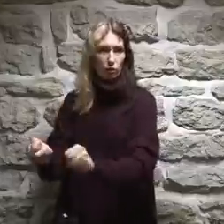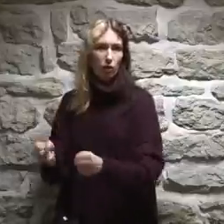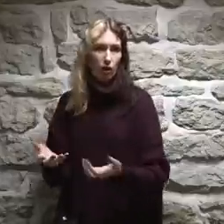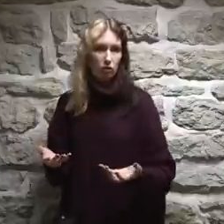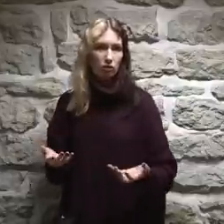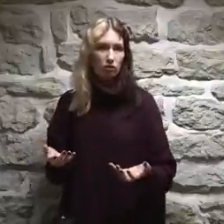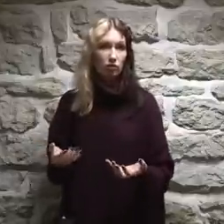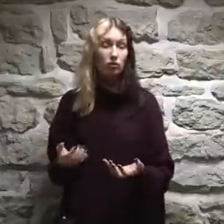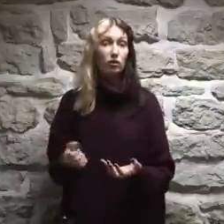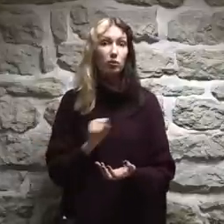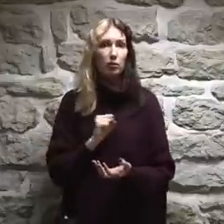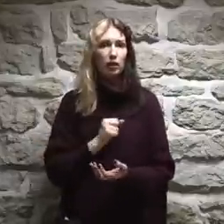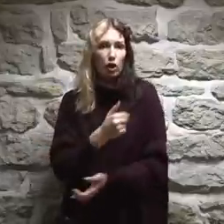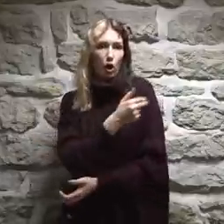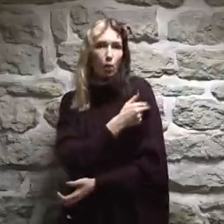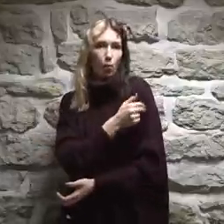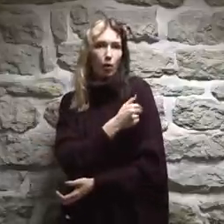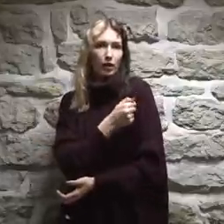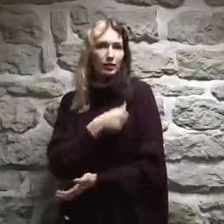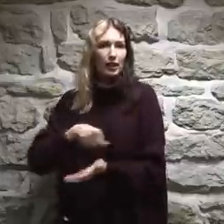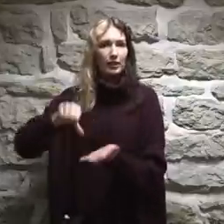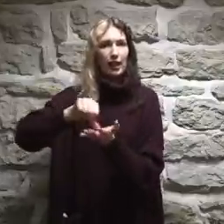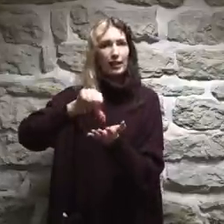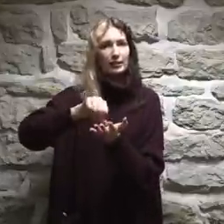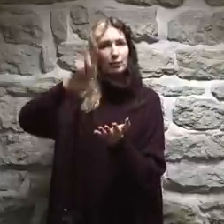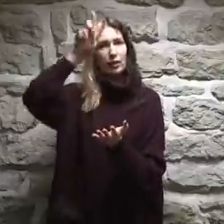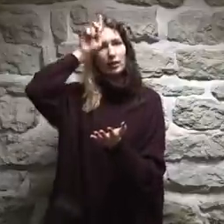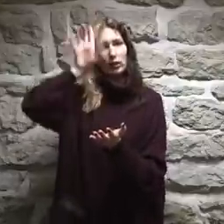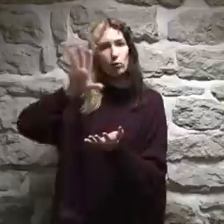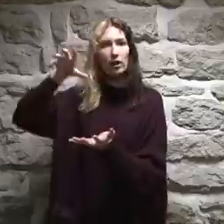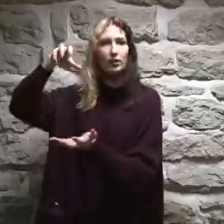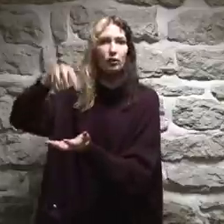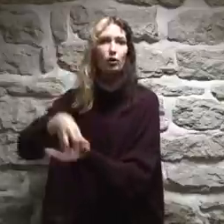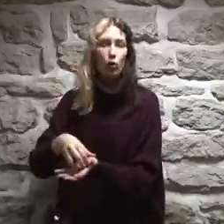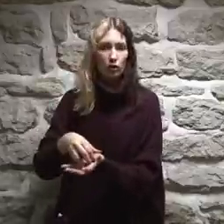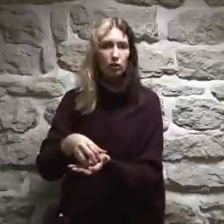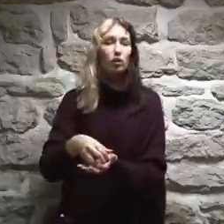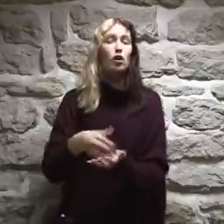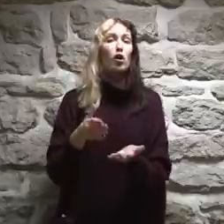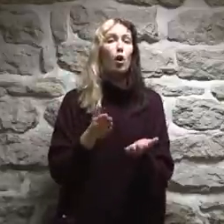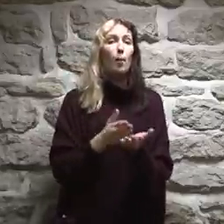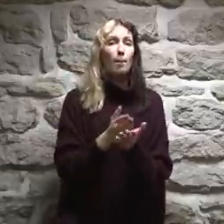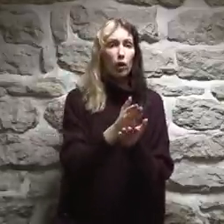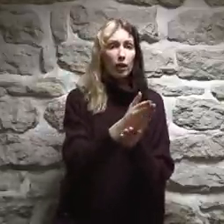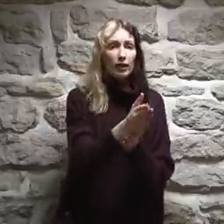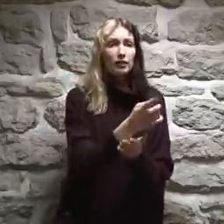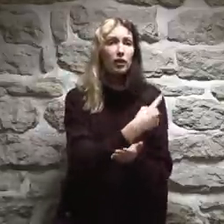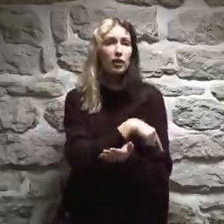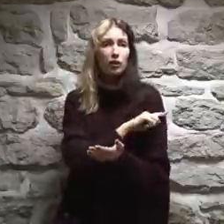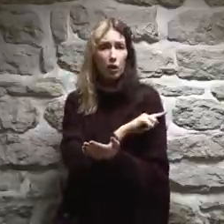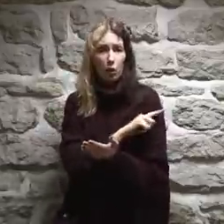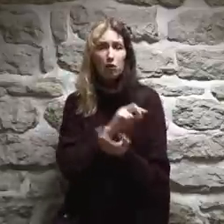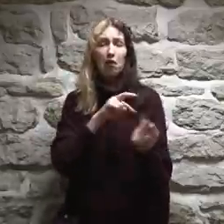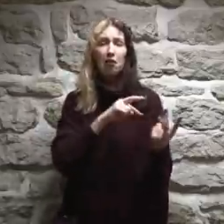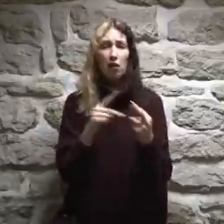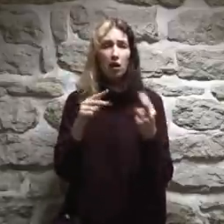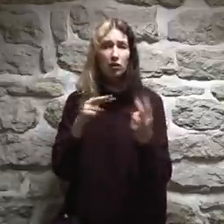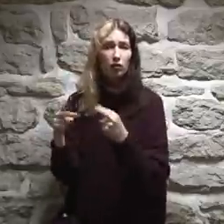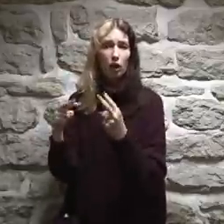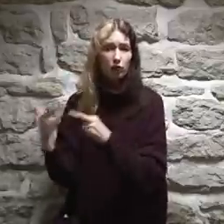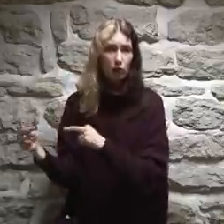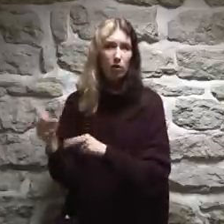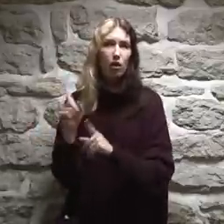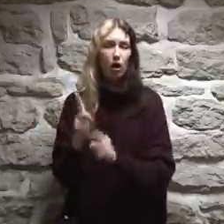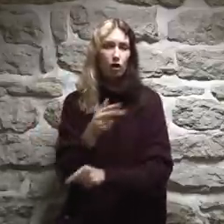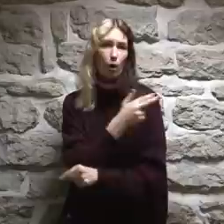sest politsei esindab ju riigi institutsioone. Poliitilised jõud võivad minna ja tulla, aga politsei siiski